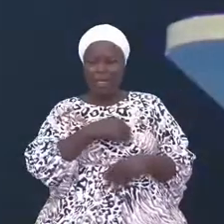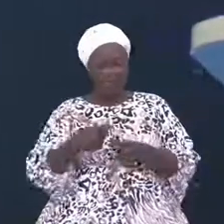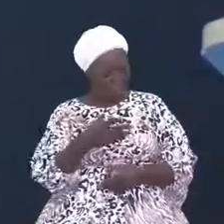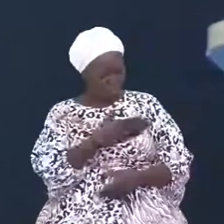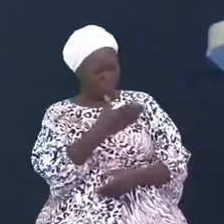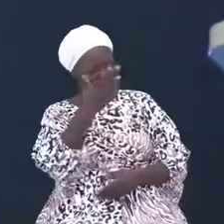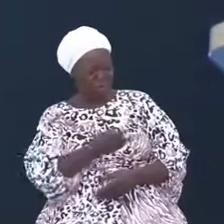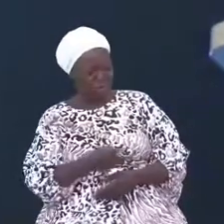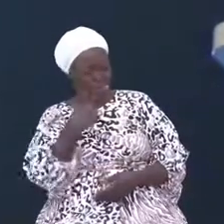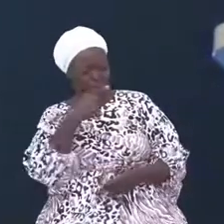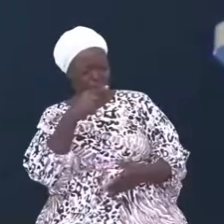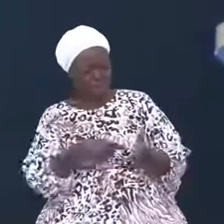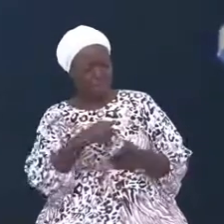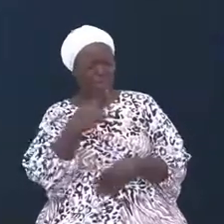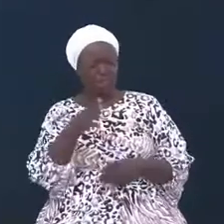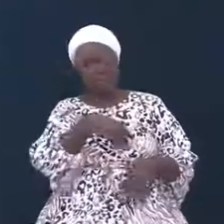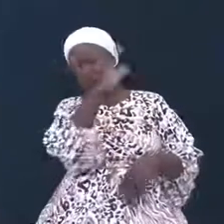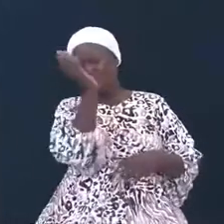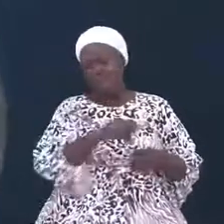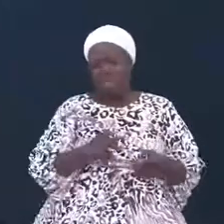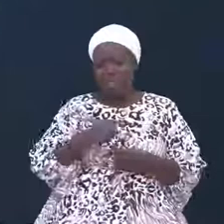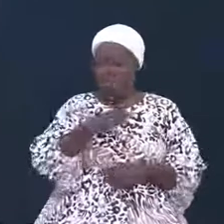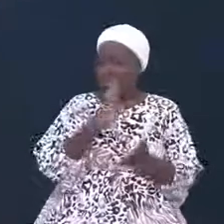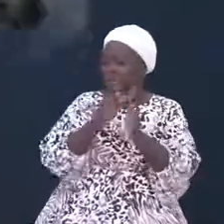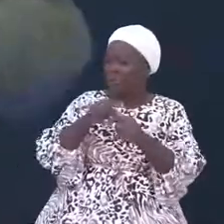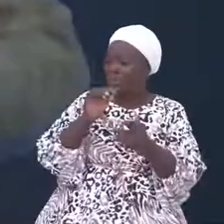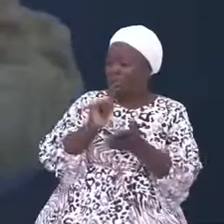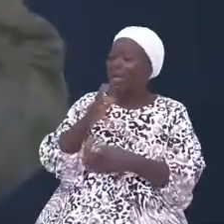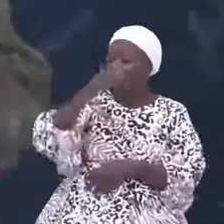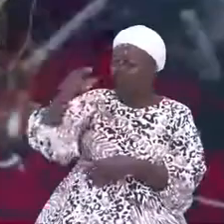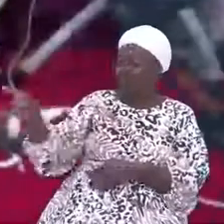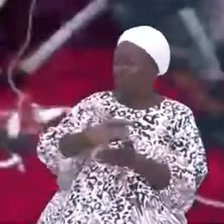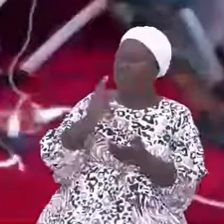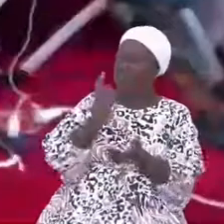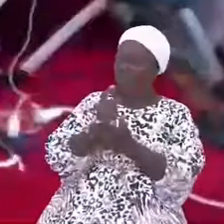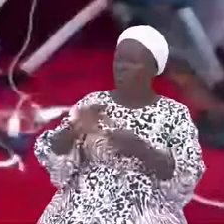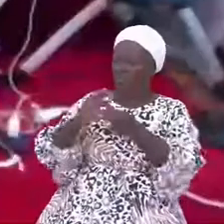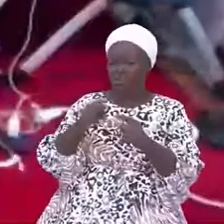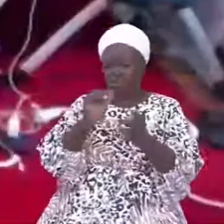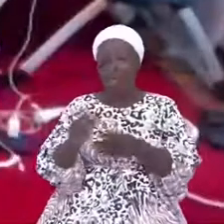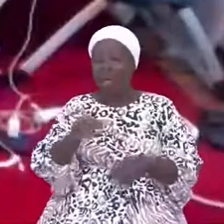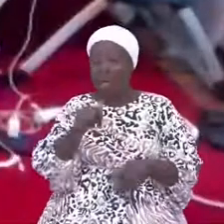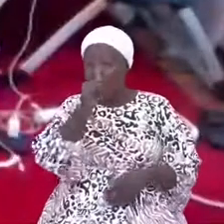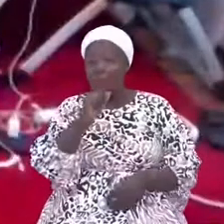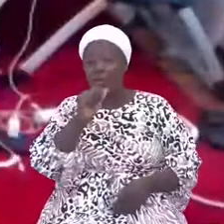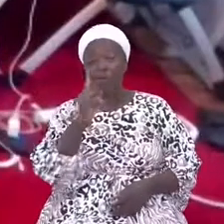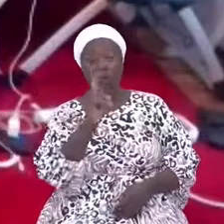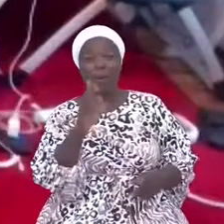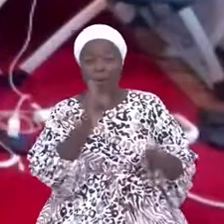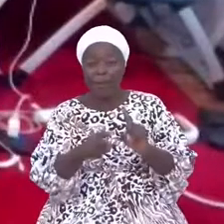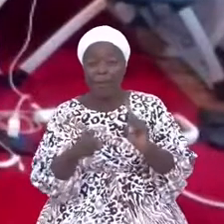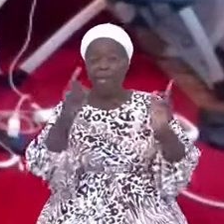je te dis, ne pense pas à moi, c'est telle personne, Il appartient à cela. Il appartient à